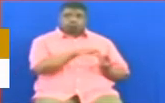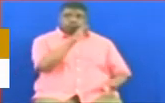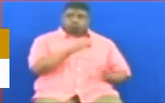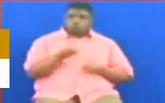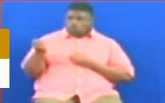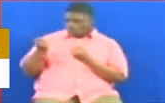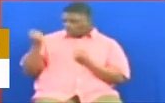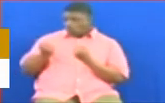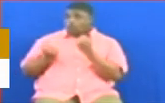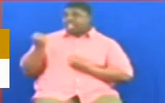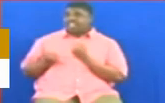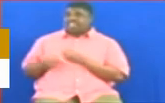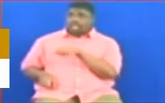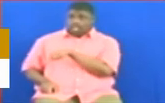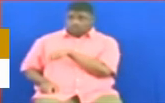hawa